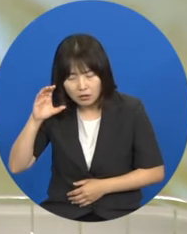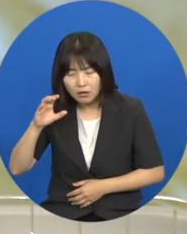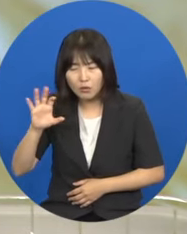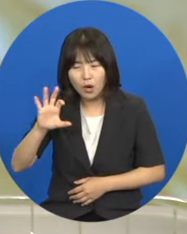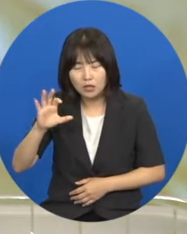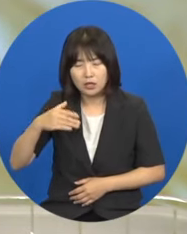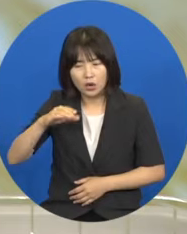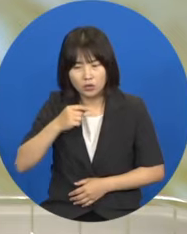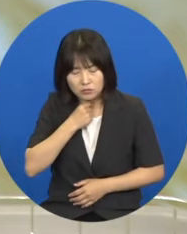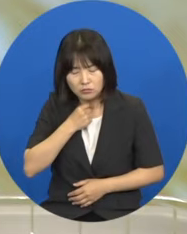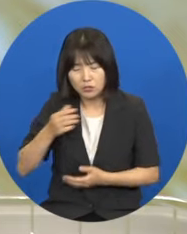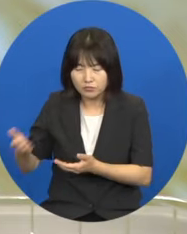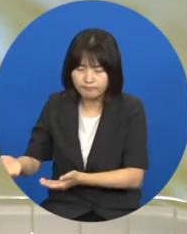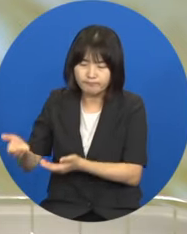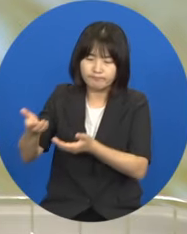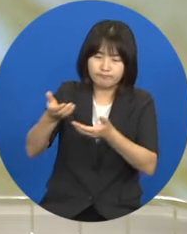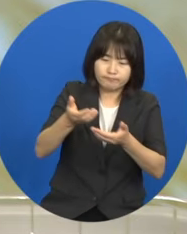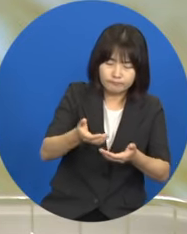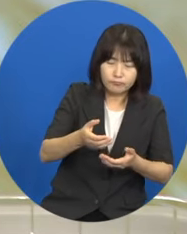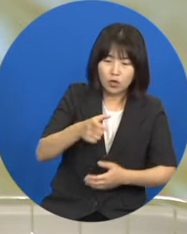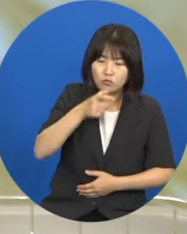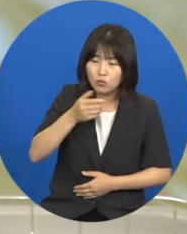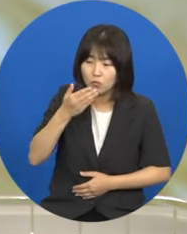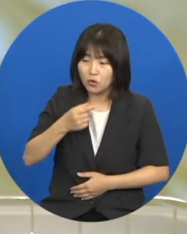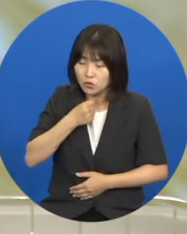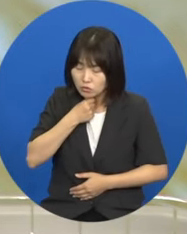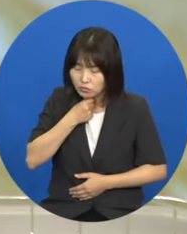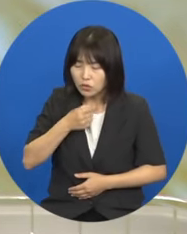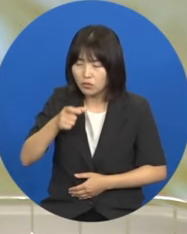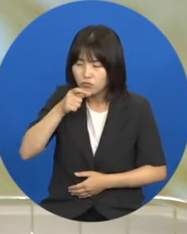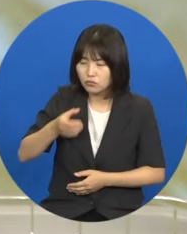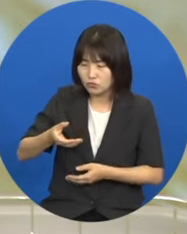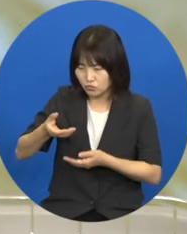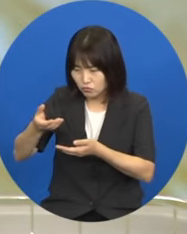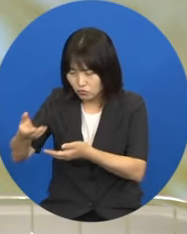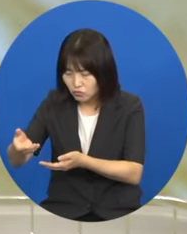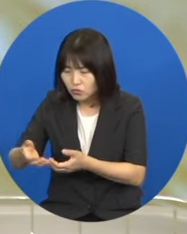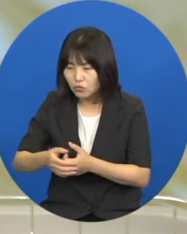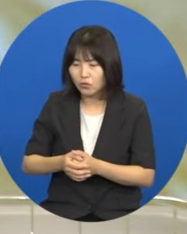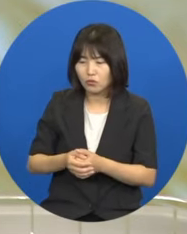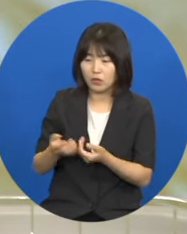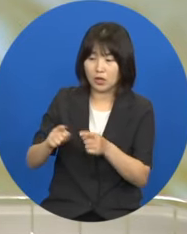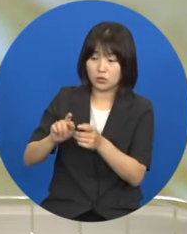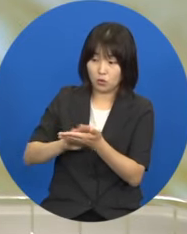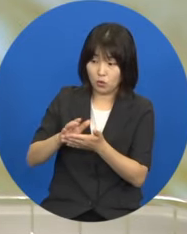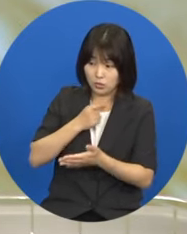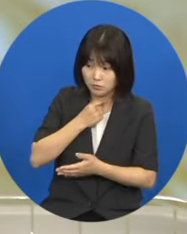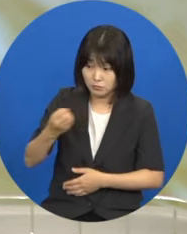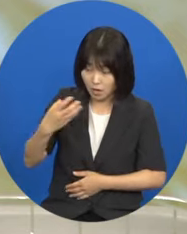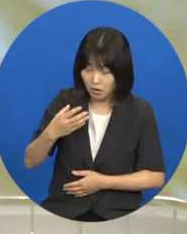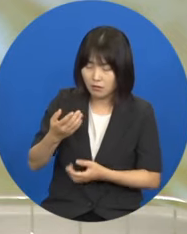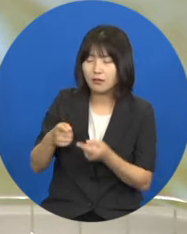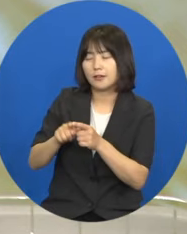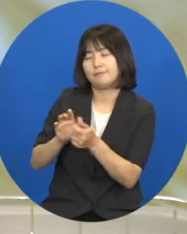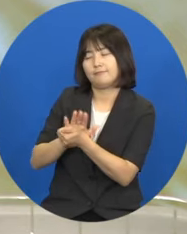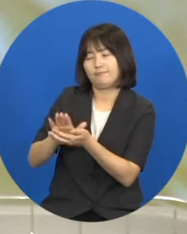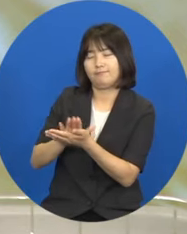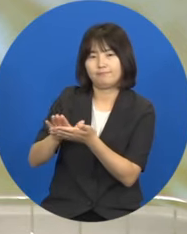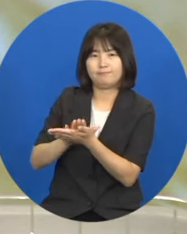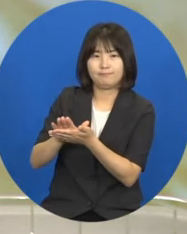가고 싶다면 안아서 옮겨주고 물 먹고 싶다면 물을 먹여주고 함께 놀고 싶다면 함께